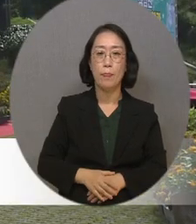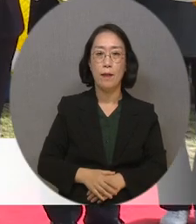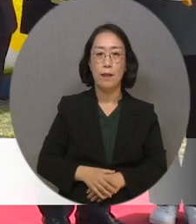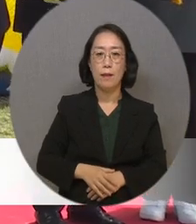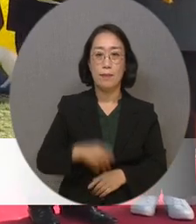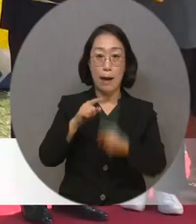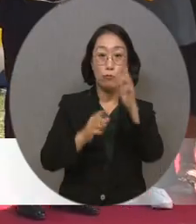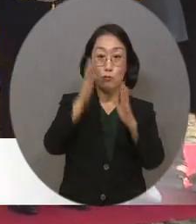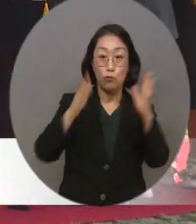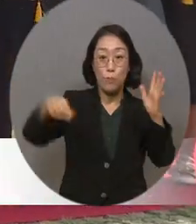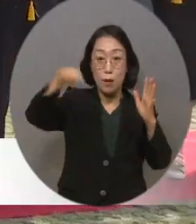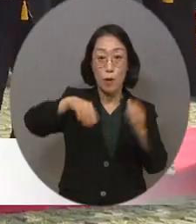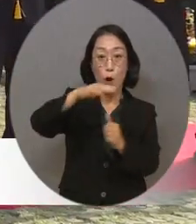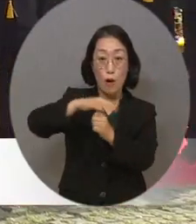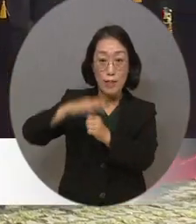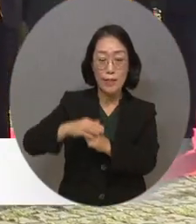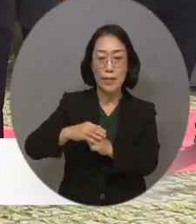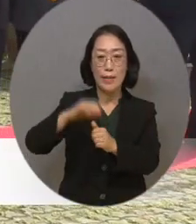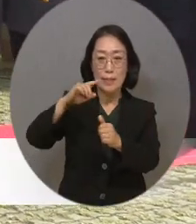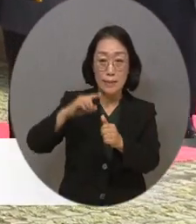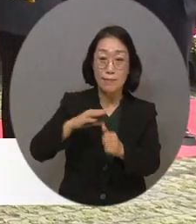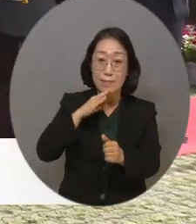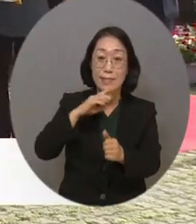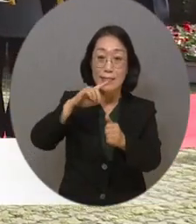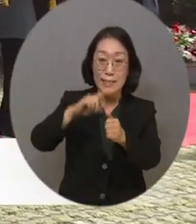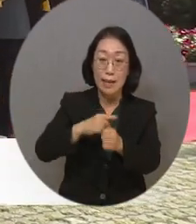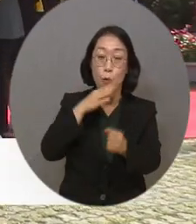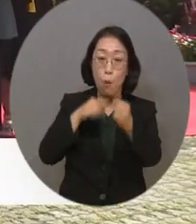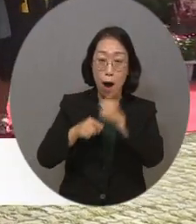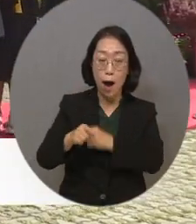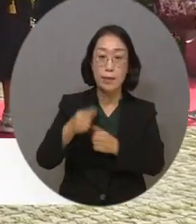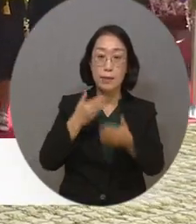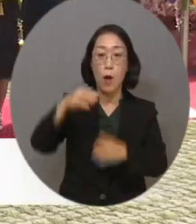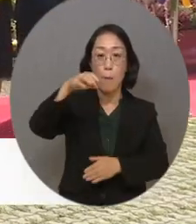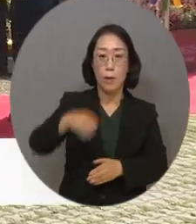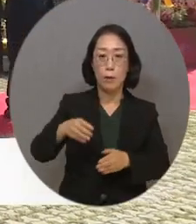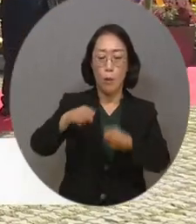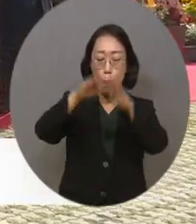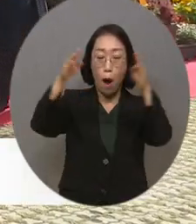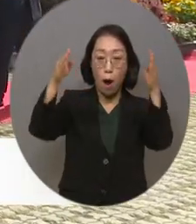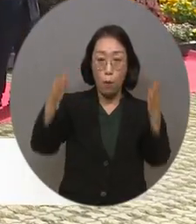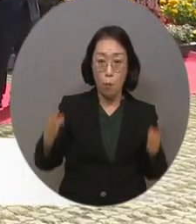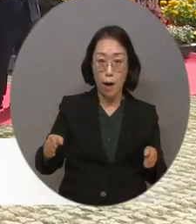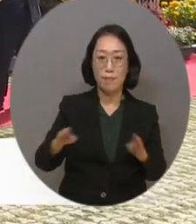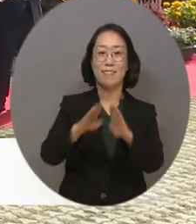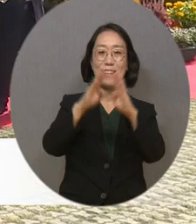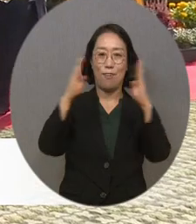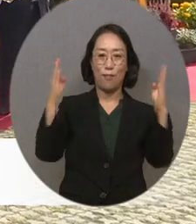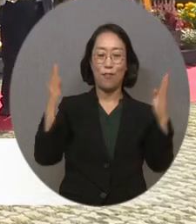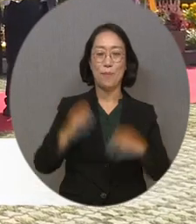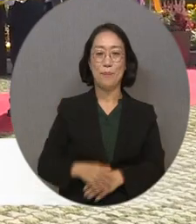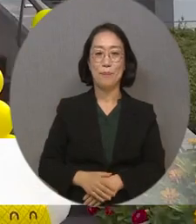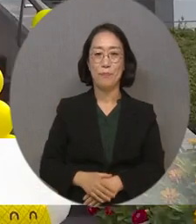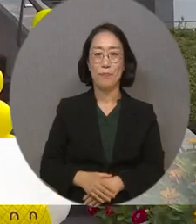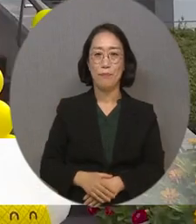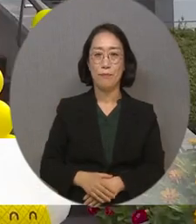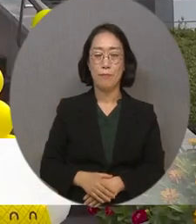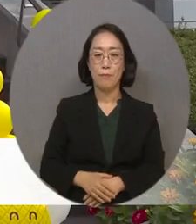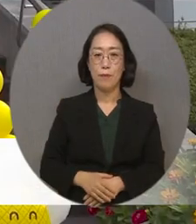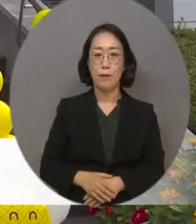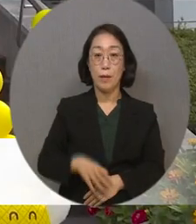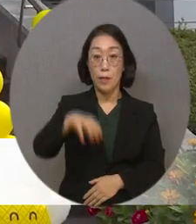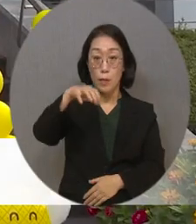초입에 어린이들이 자연과학을 쉽게 접할 수 있는 체험공간인 어린이과학관이 문을 열었습니다.